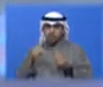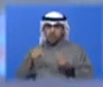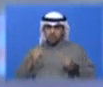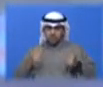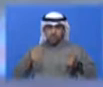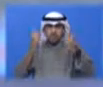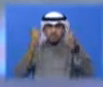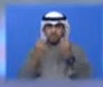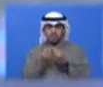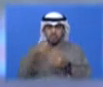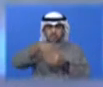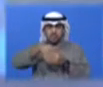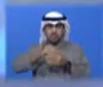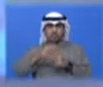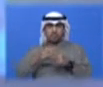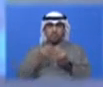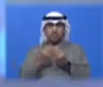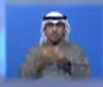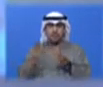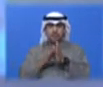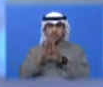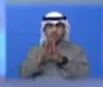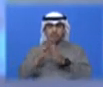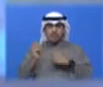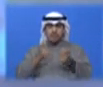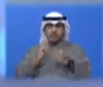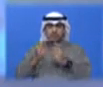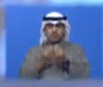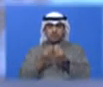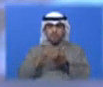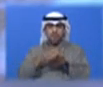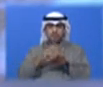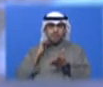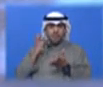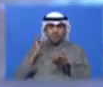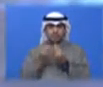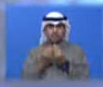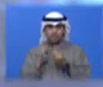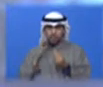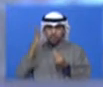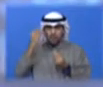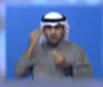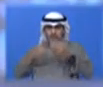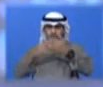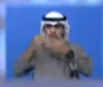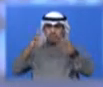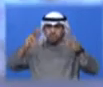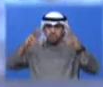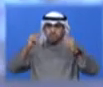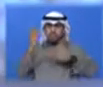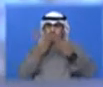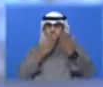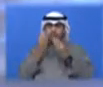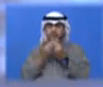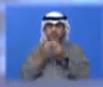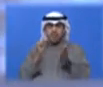الممولة من الصندوق الكويتي للتنمية الاقتصادية العربية والمتمثلة ببناء مدارس وتشييد العديد من المنازل